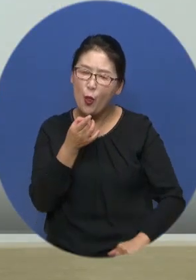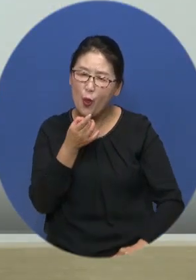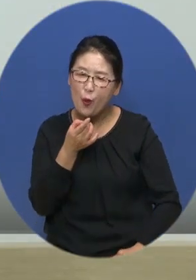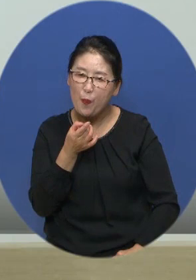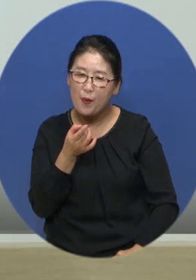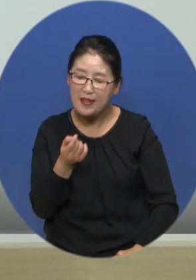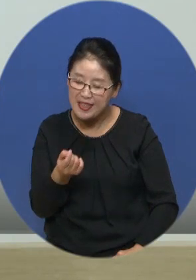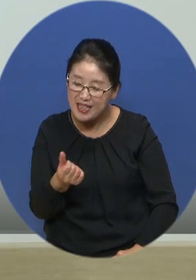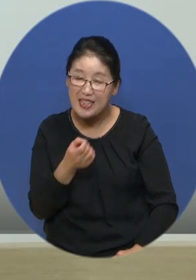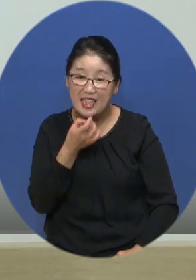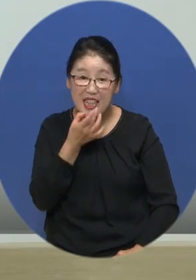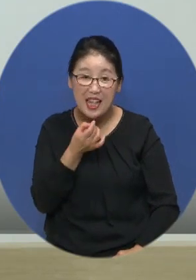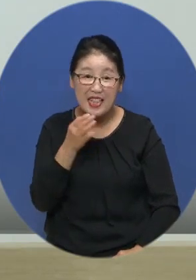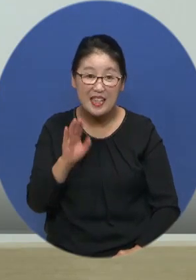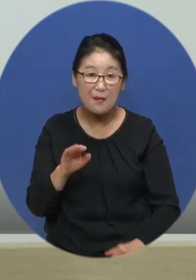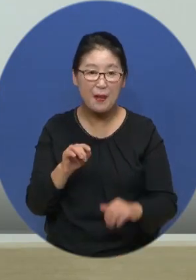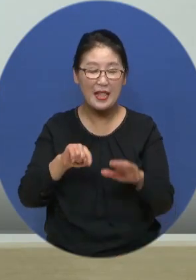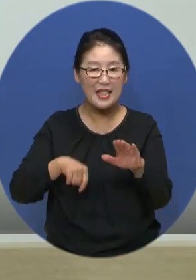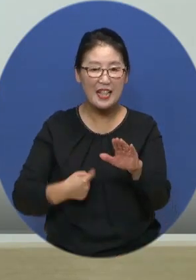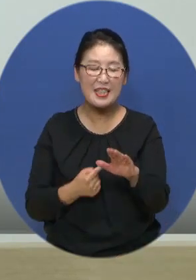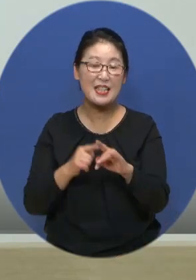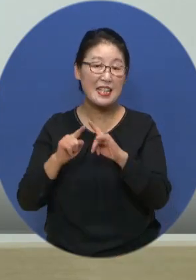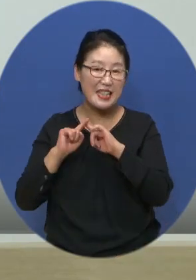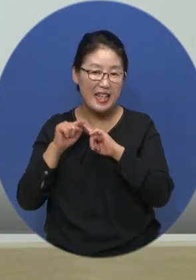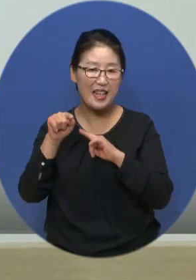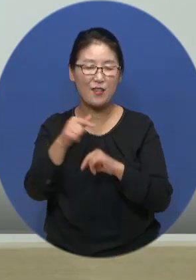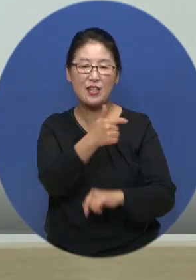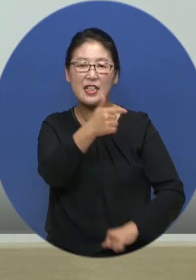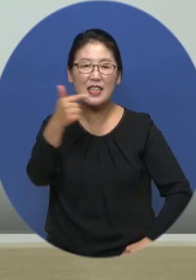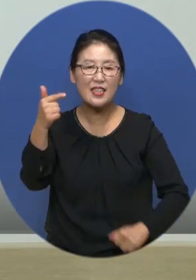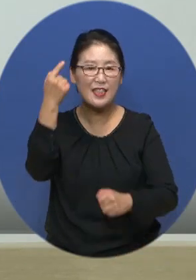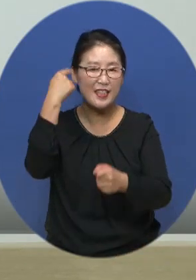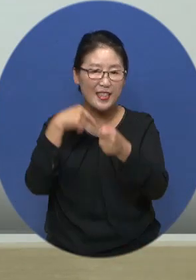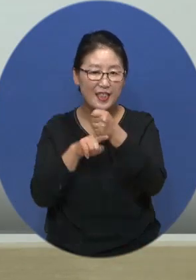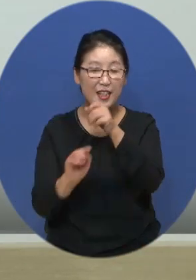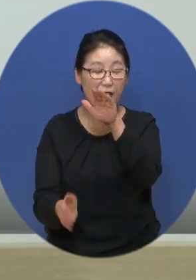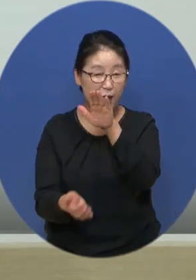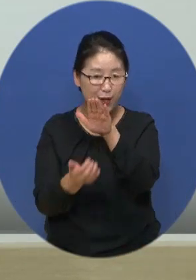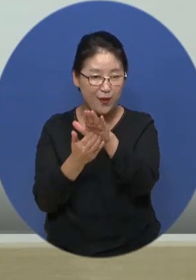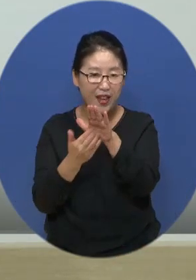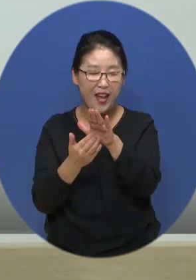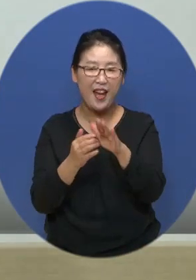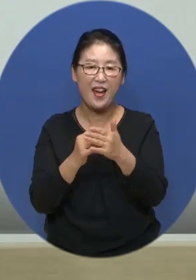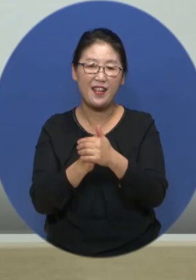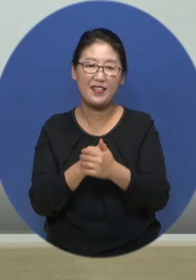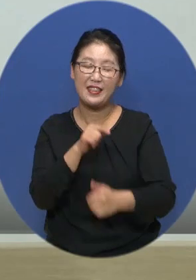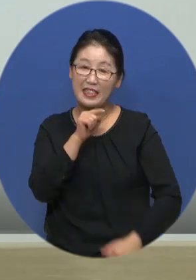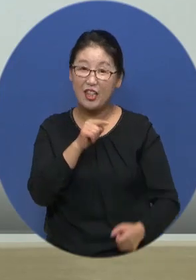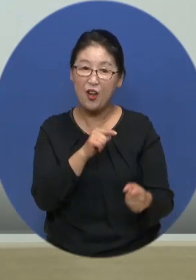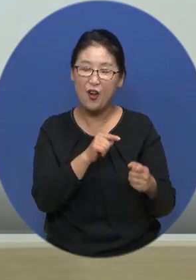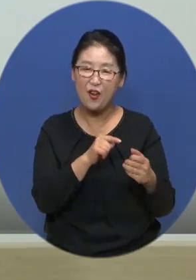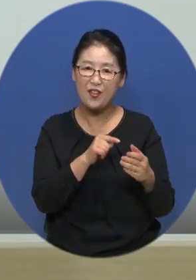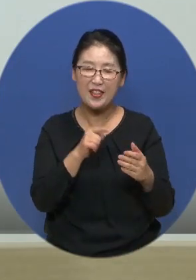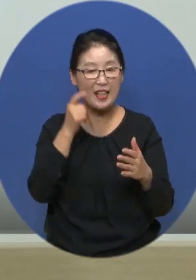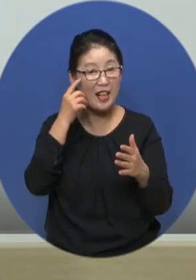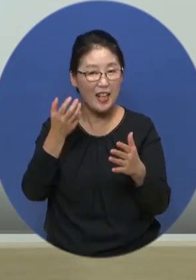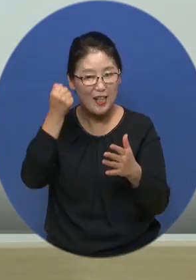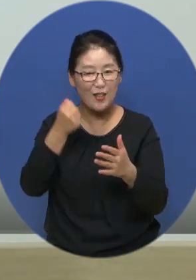희생하면서 커다란 작물로 이뤄낼 수 있다는 그런 뜻 때문에 네그레노, 즉 밀알이라는 뜻으로 지었습니다.